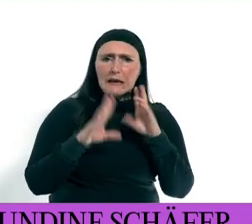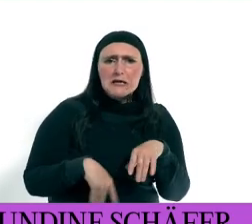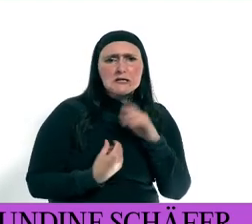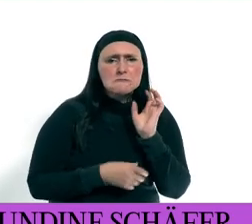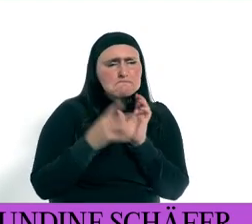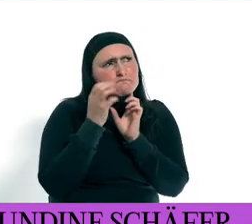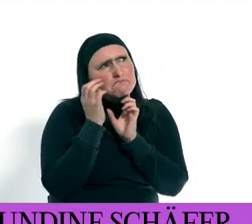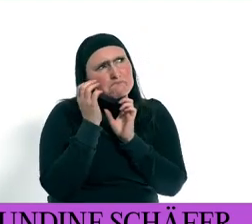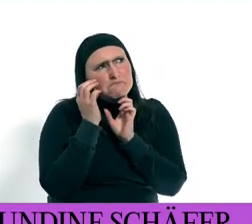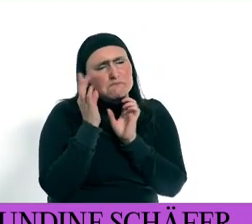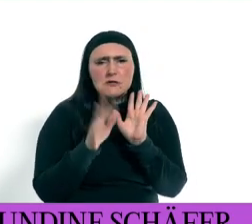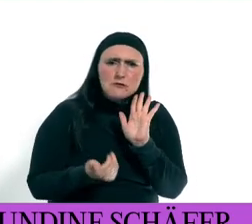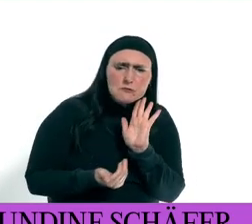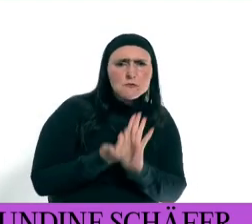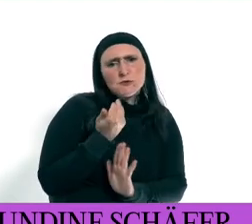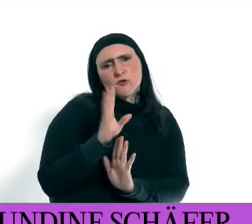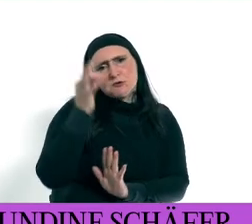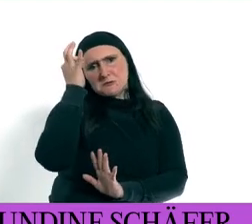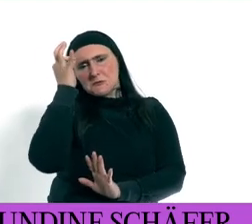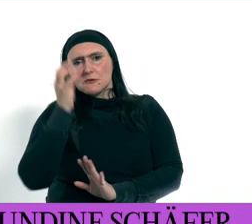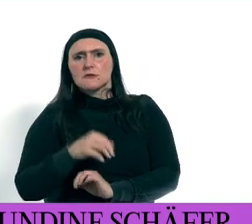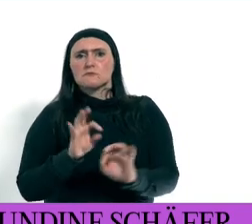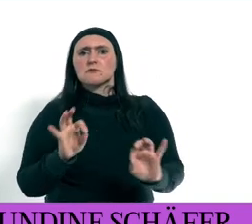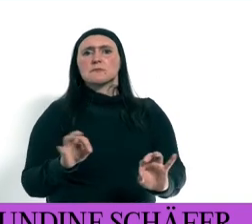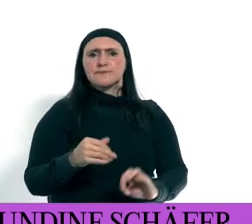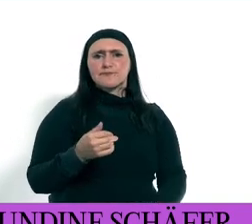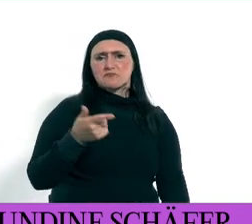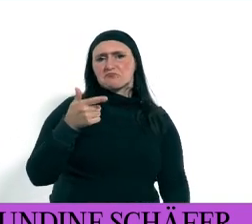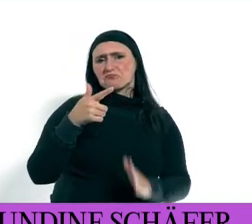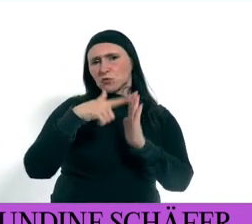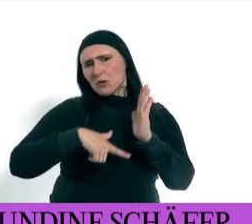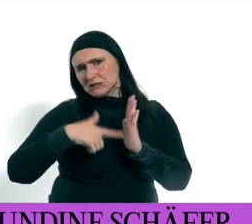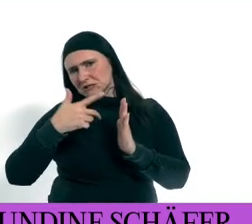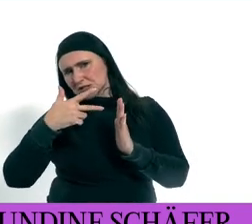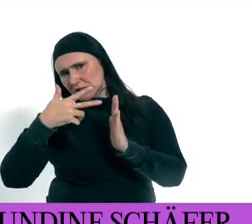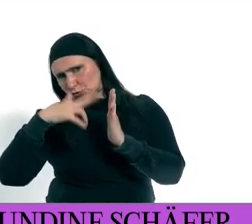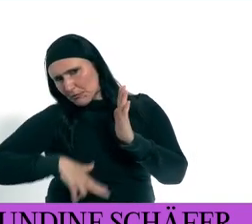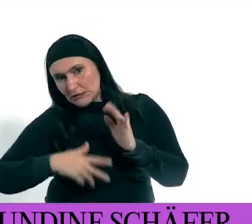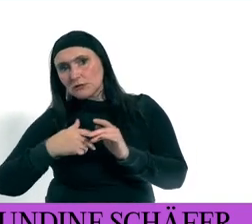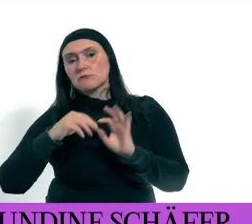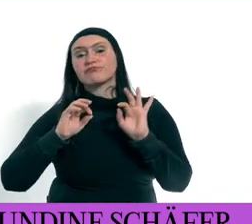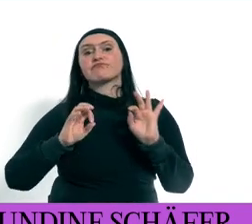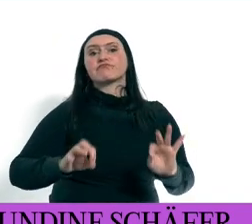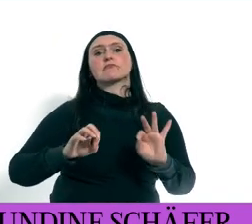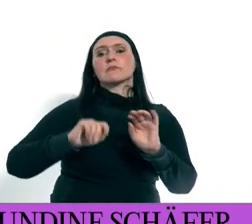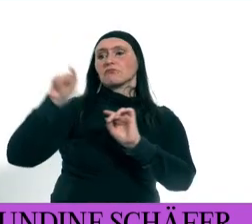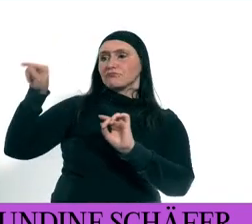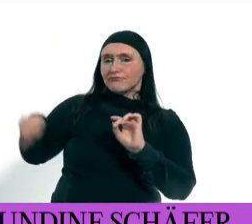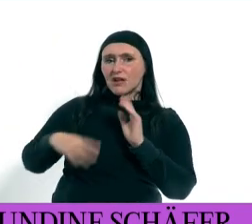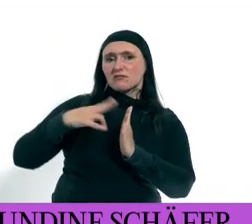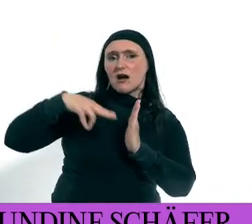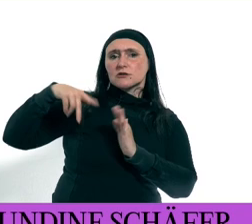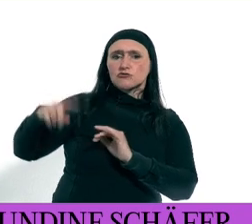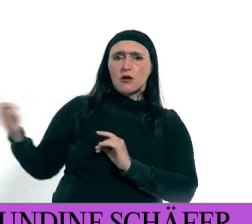recht flexibel gewesen und haben auch Wege gefunden, kreativ mit diesen Herausforderungen umzugehen. Und nach